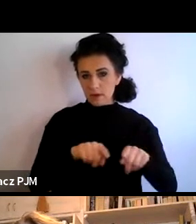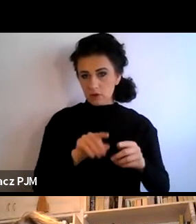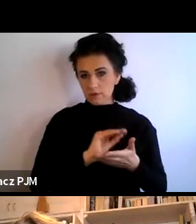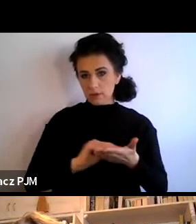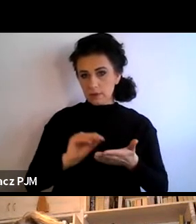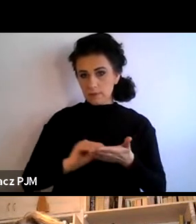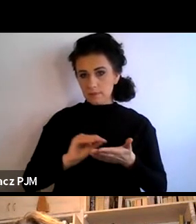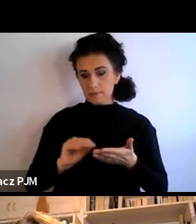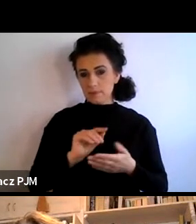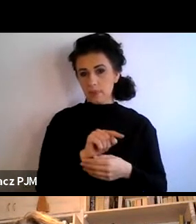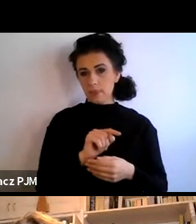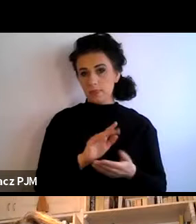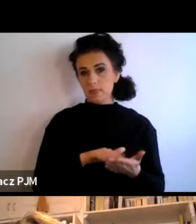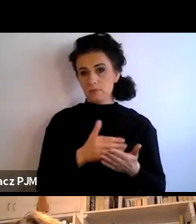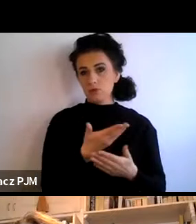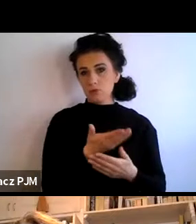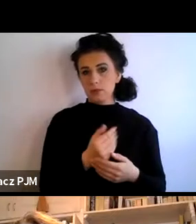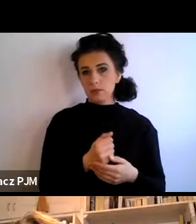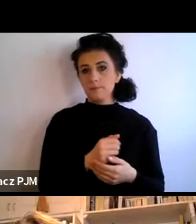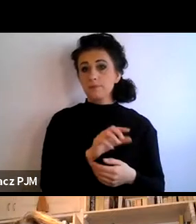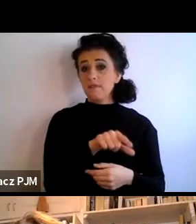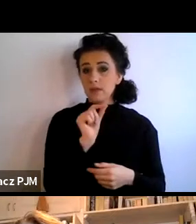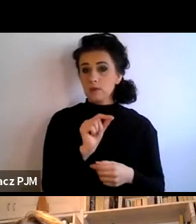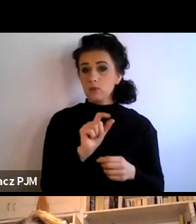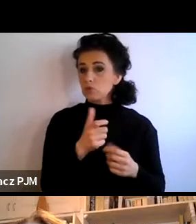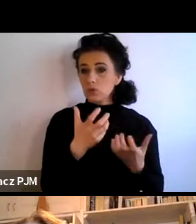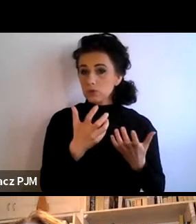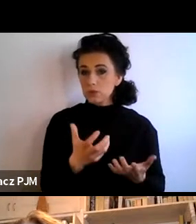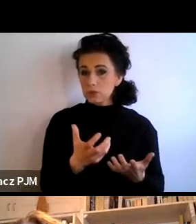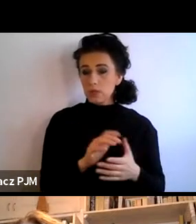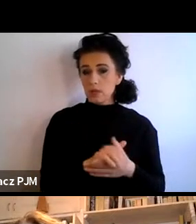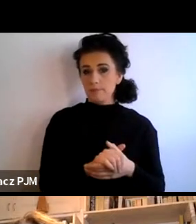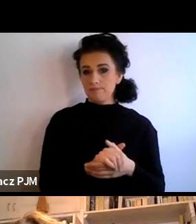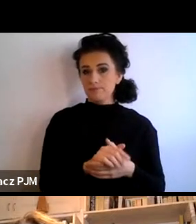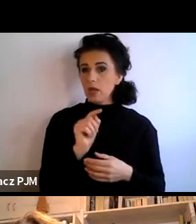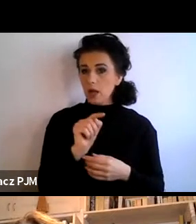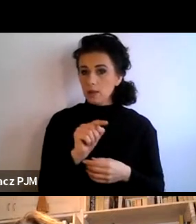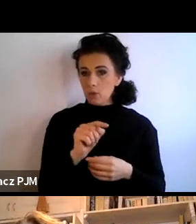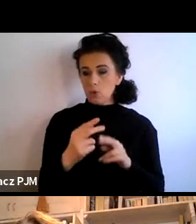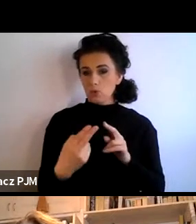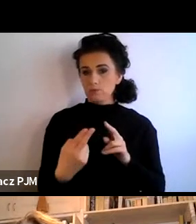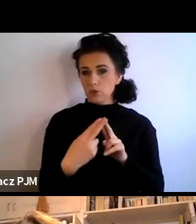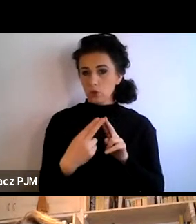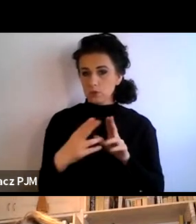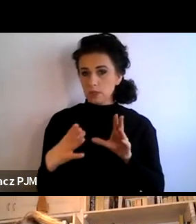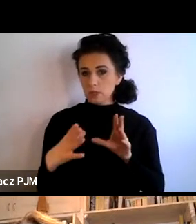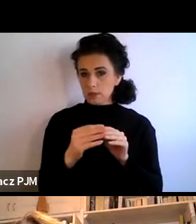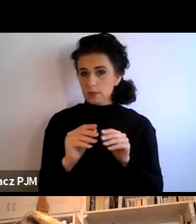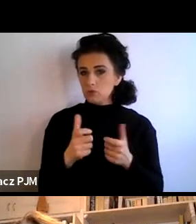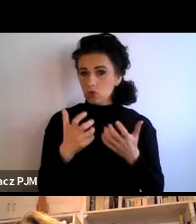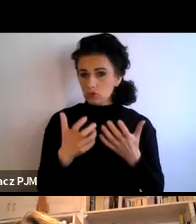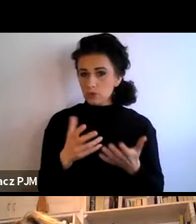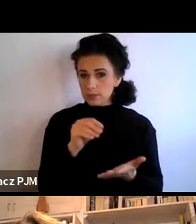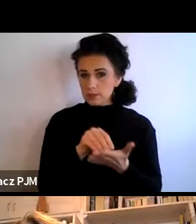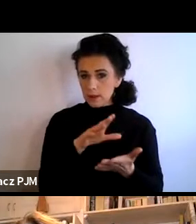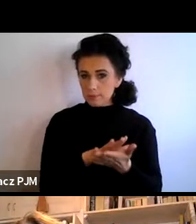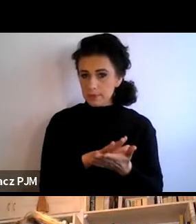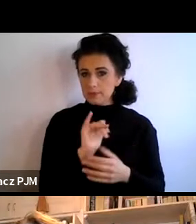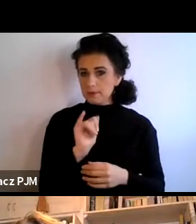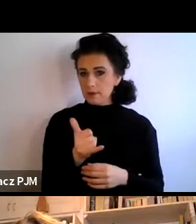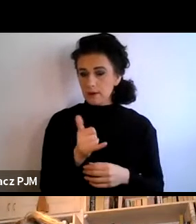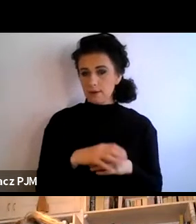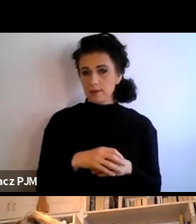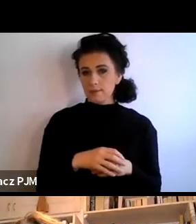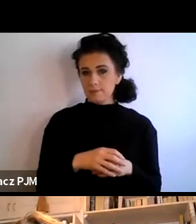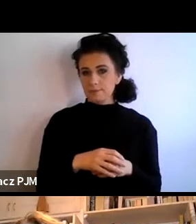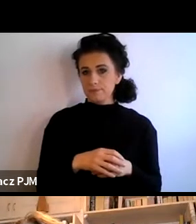zgodnie z jej jakimiś preferencjami, ze wskazaniem, w kontakcie z tą osobą. Nie są to